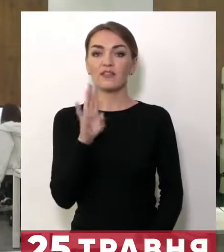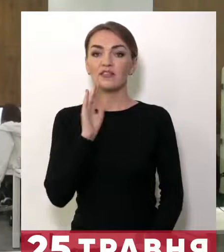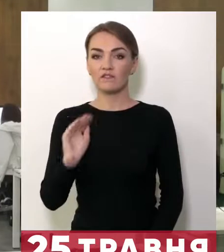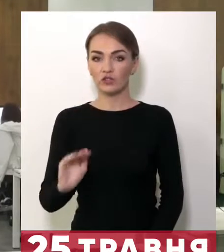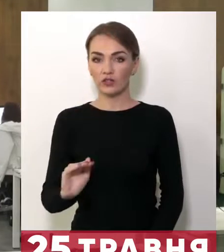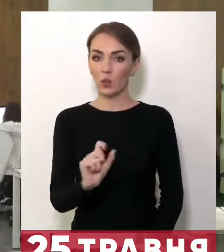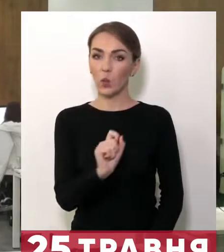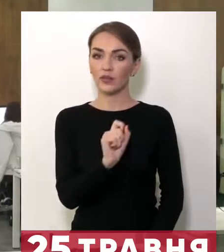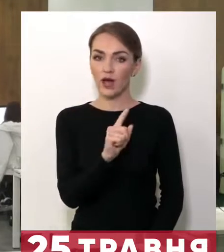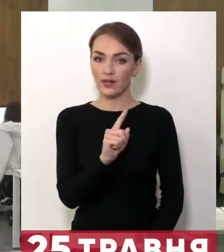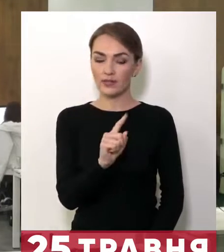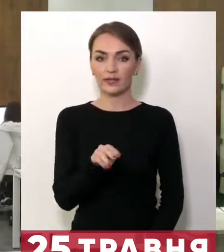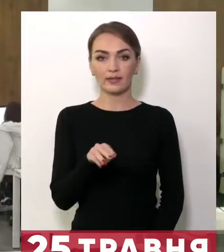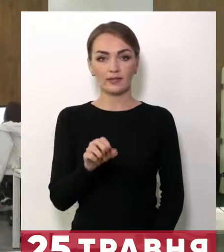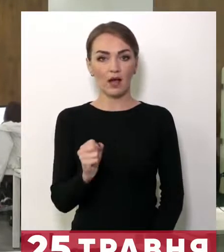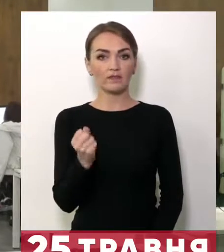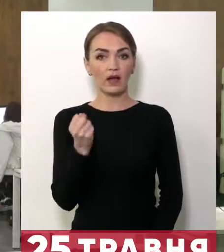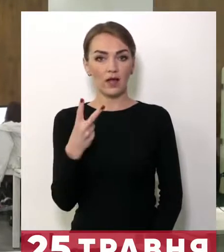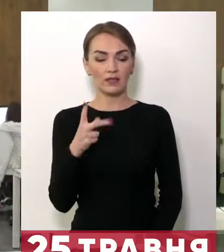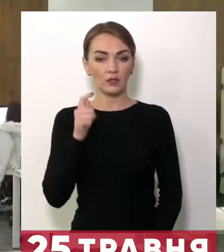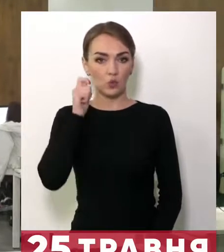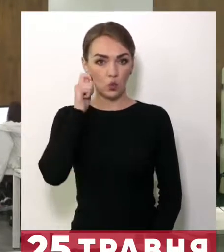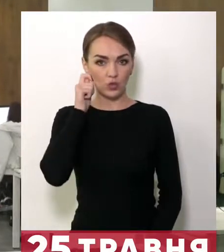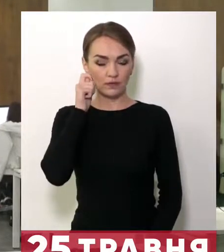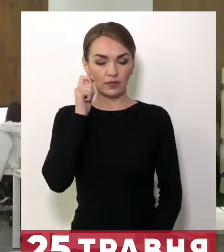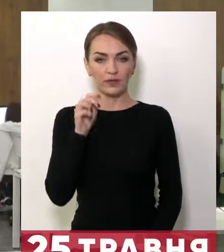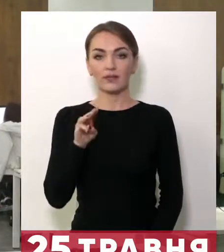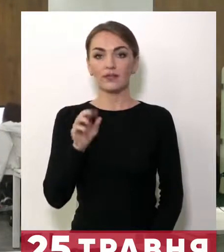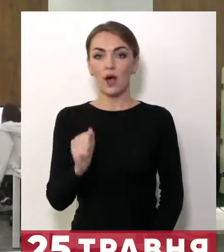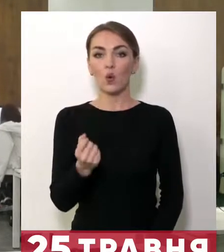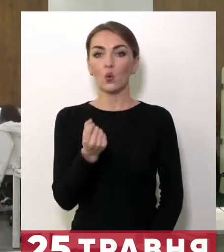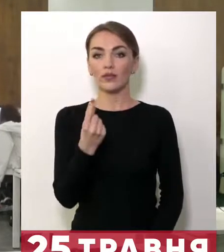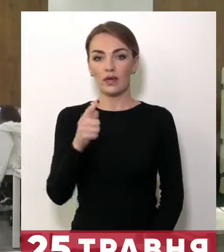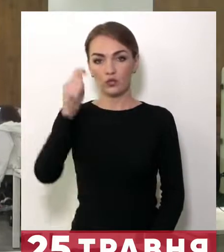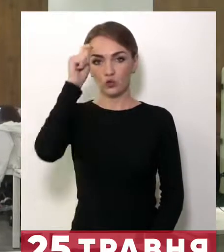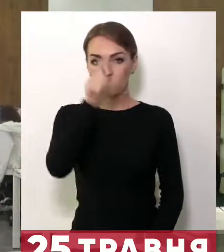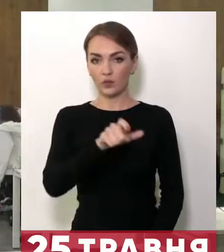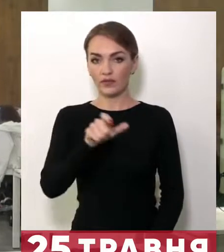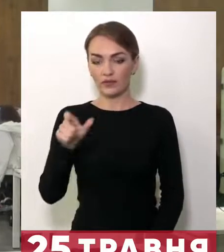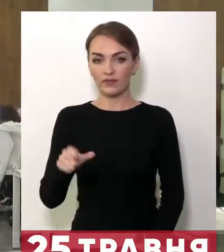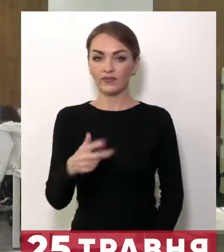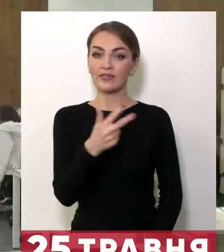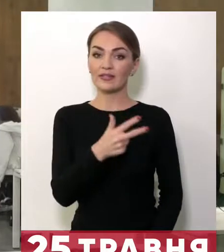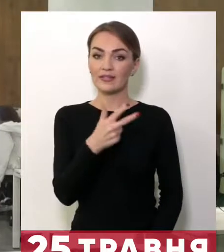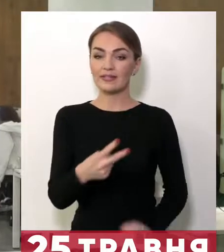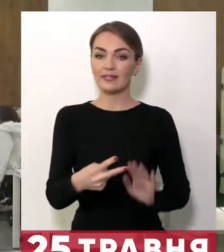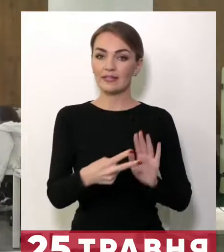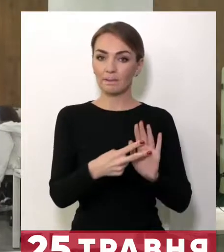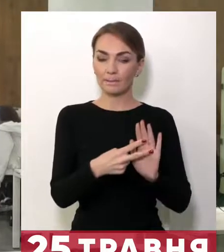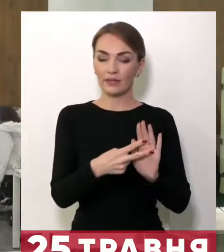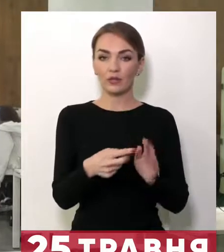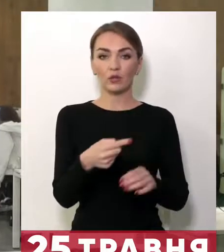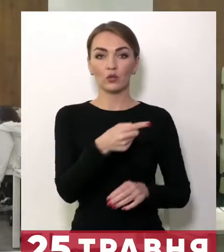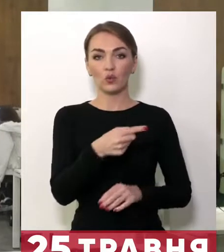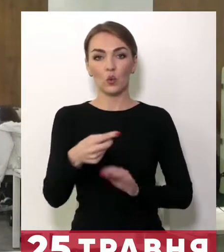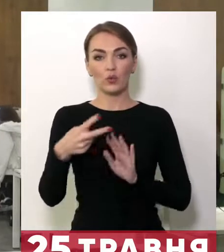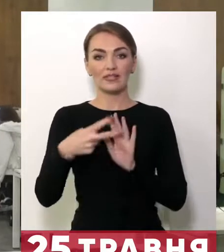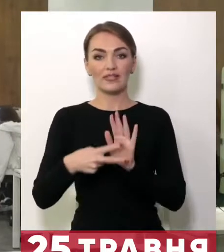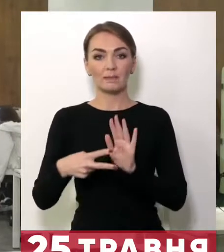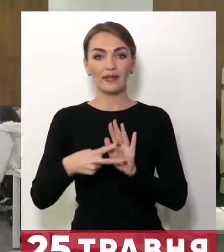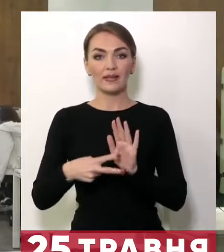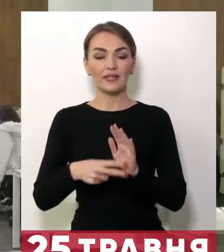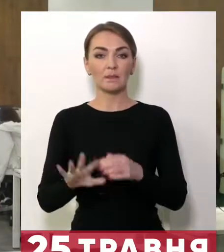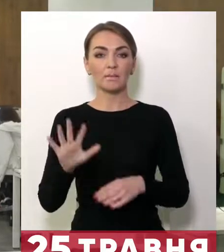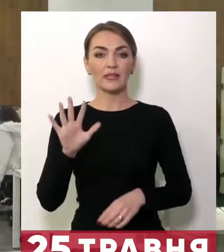дівчинки 11 та 12 років, та 11 чоловіків від 37 до 75